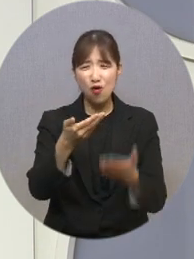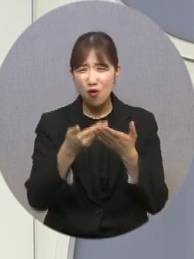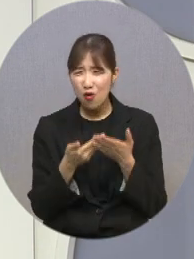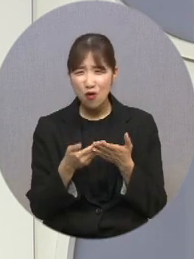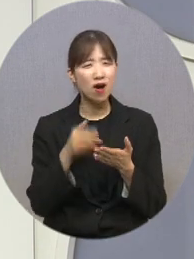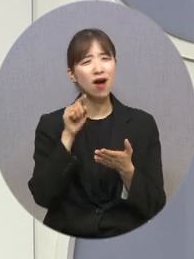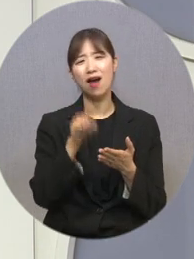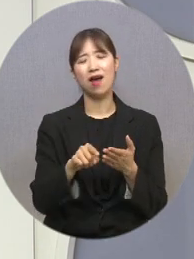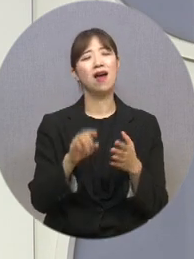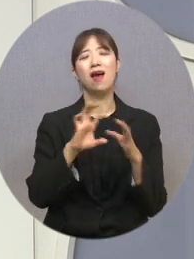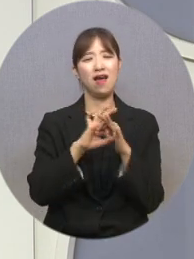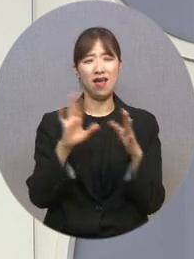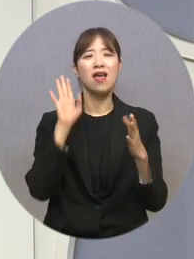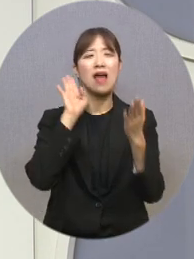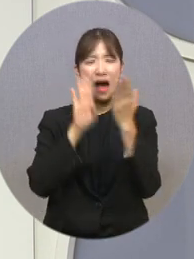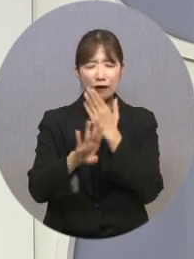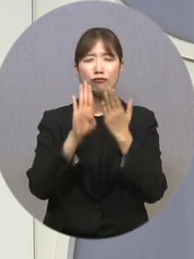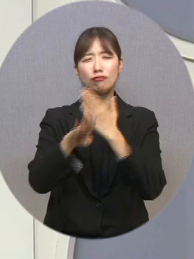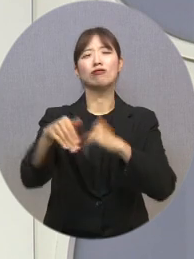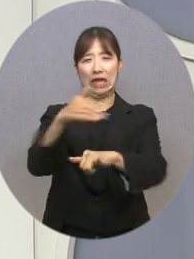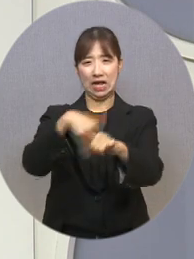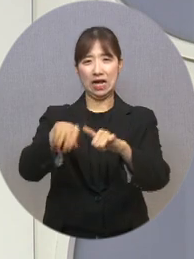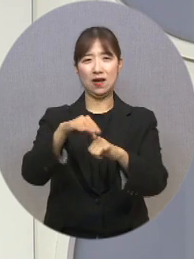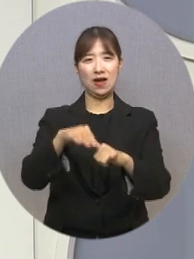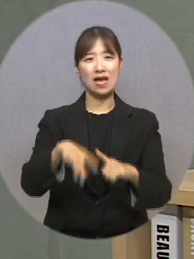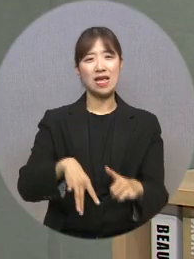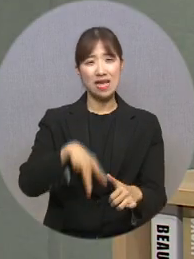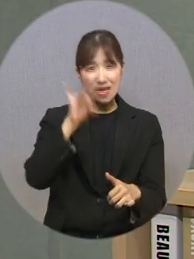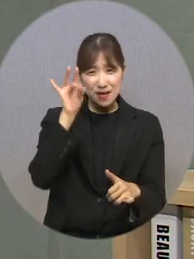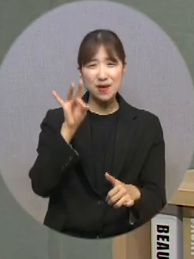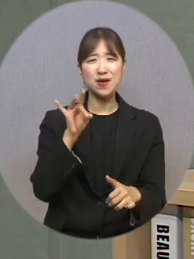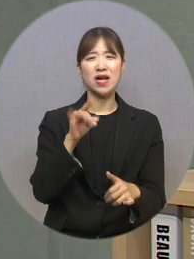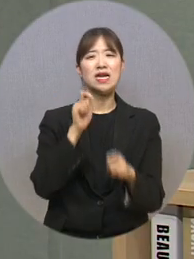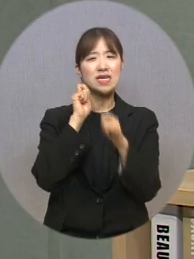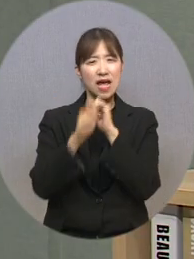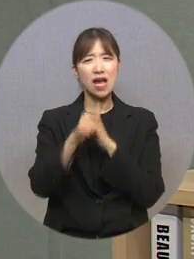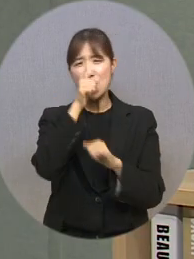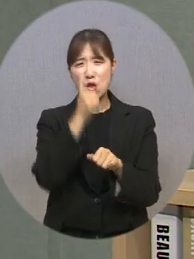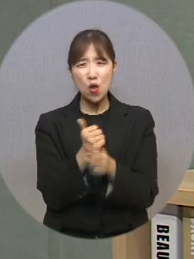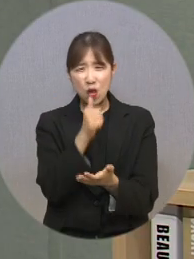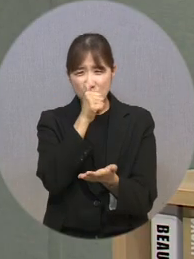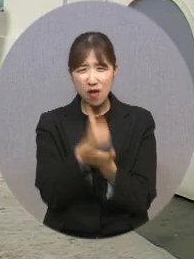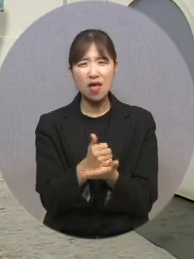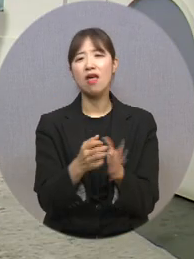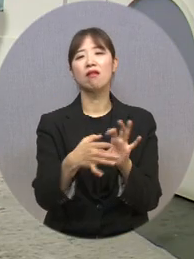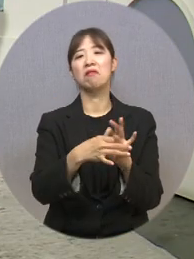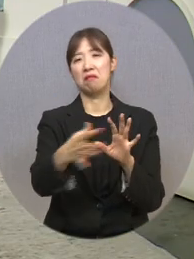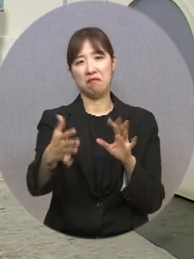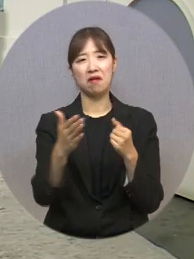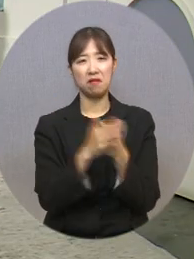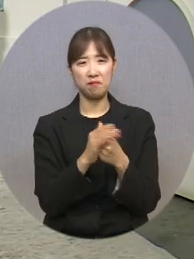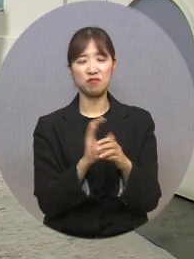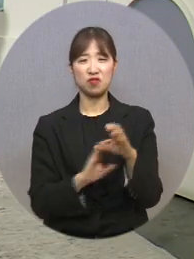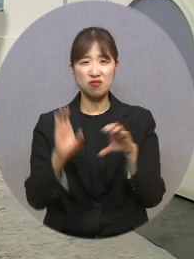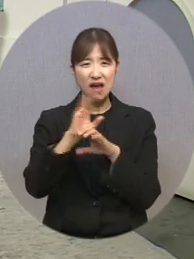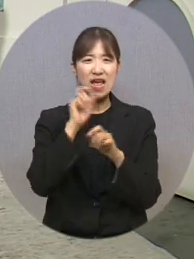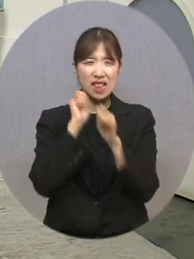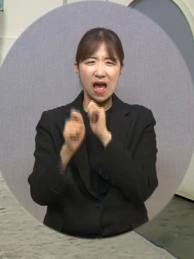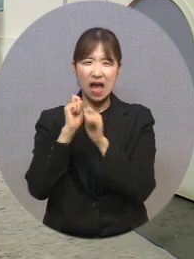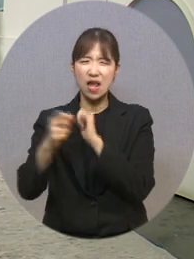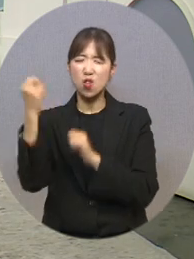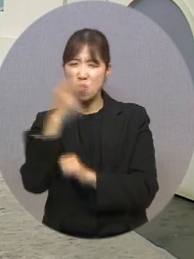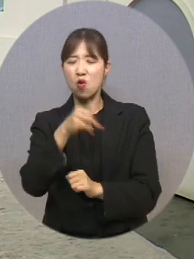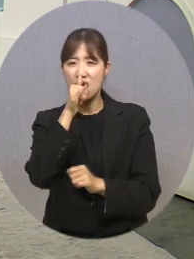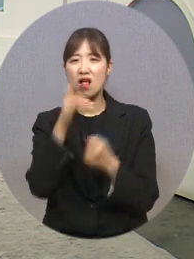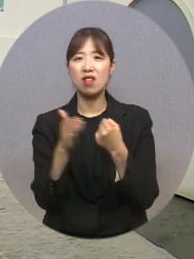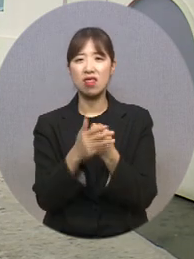이후에 어떤 변경된 상황이지 이거는 이미 성립된 사기죄하고는 아무 관계가 없다는 거죠. 그래서 추가로 뭐 다른 또 사기친 게 있어가지고